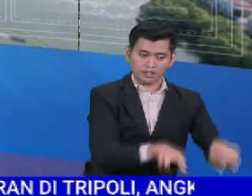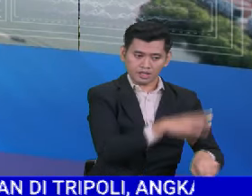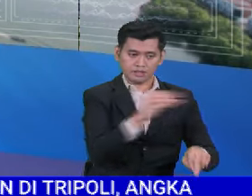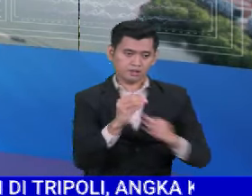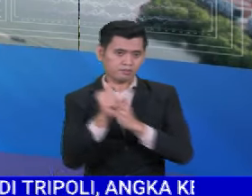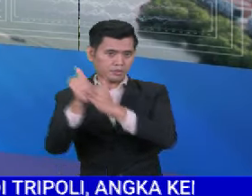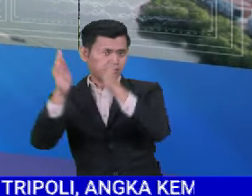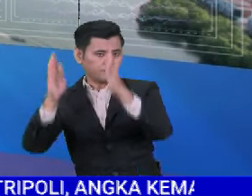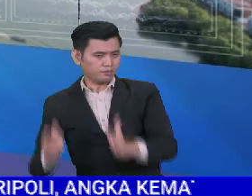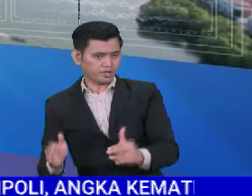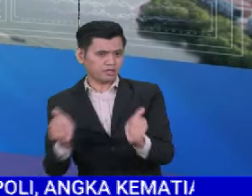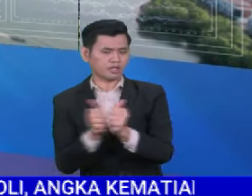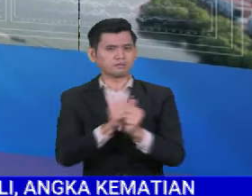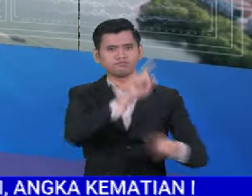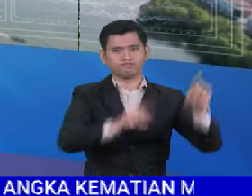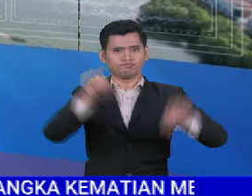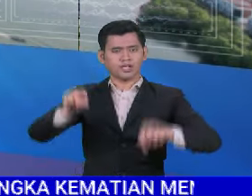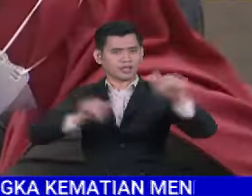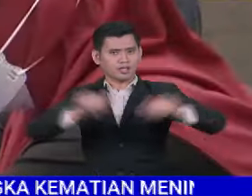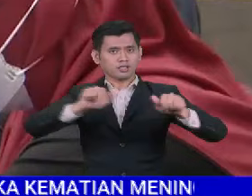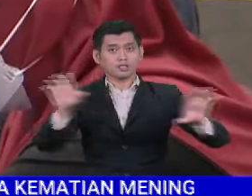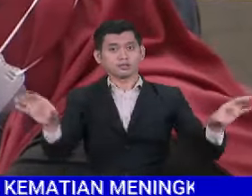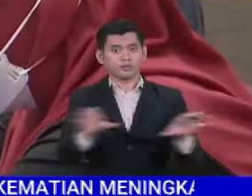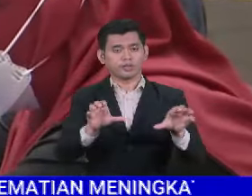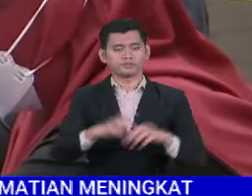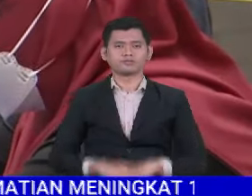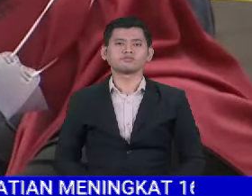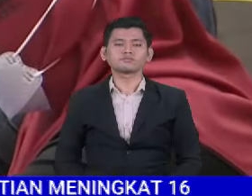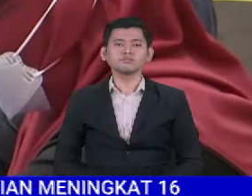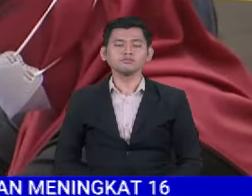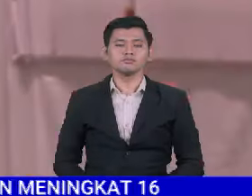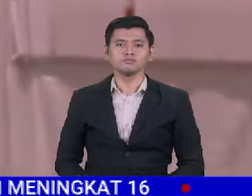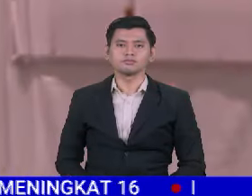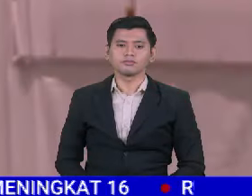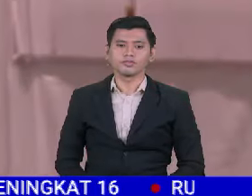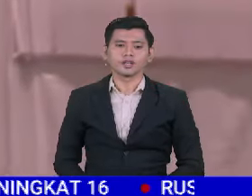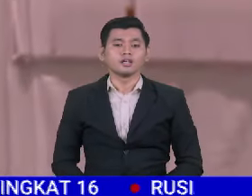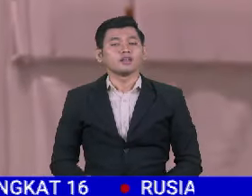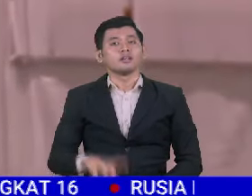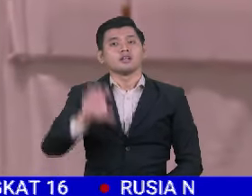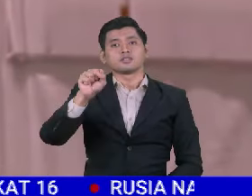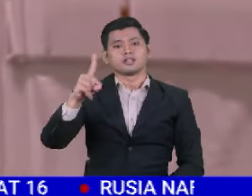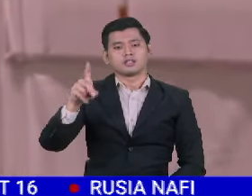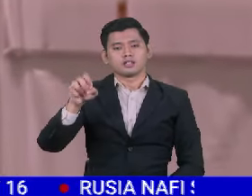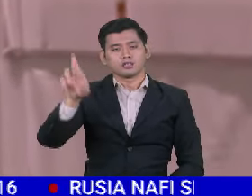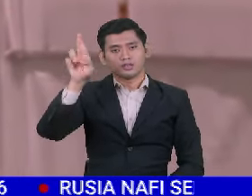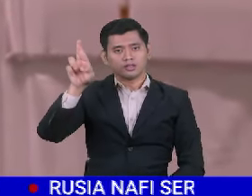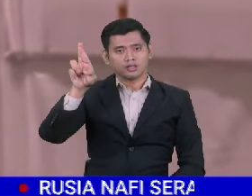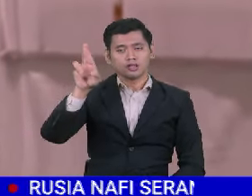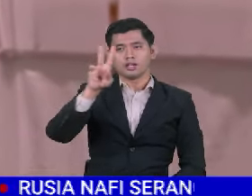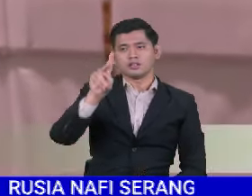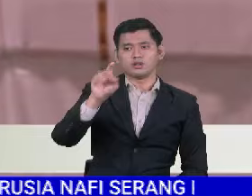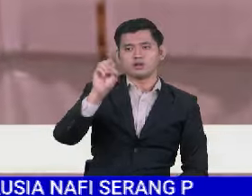aktiviti yang dijalankan the Senate dewan negara sunatan